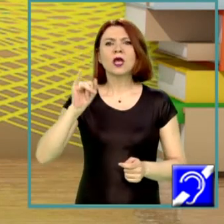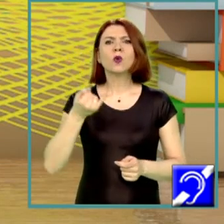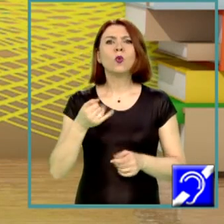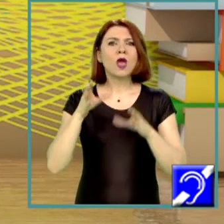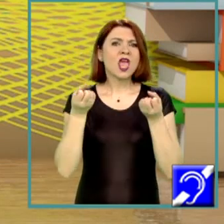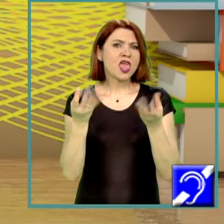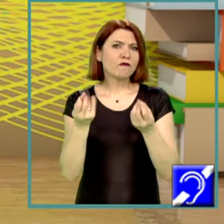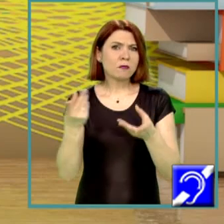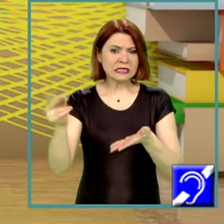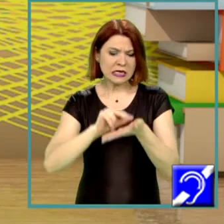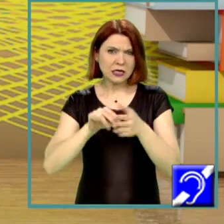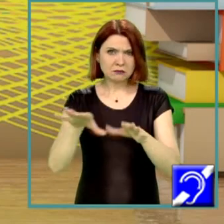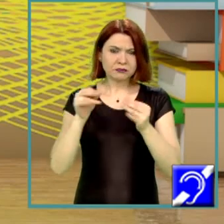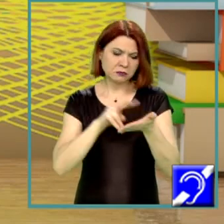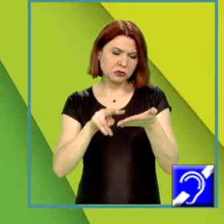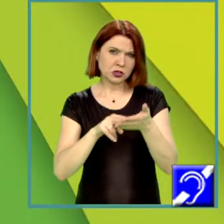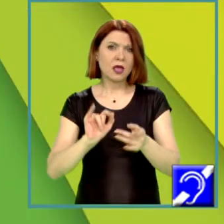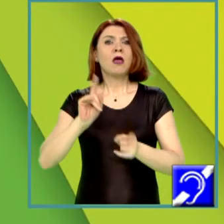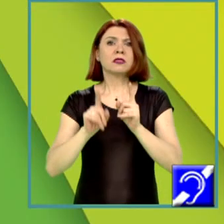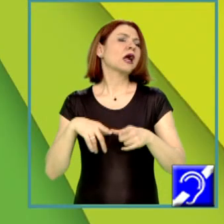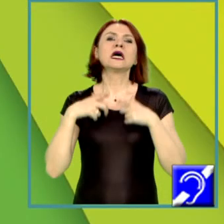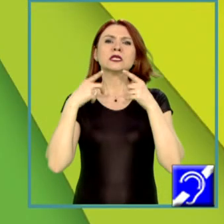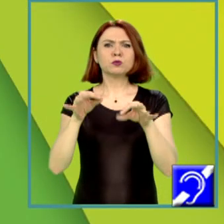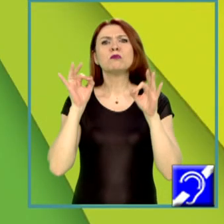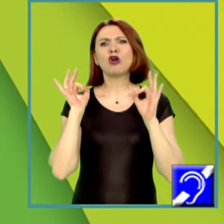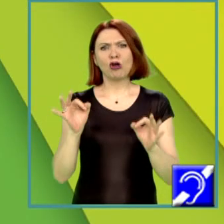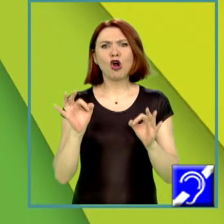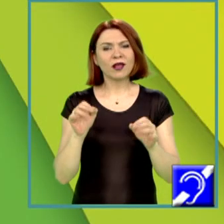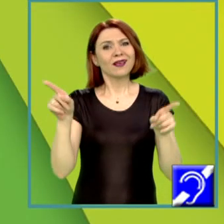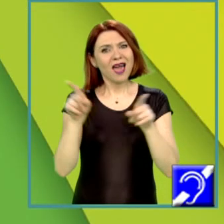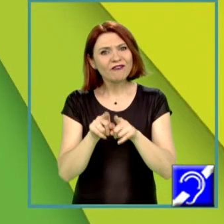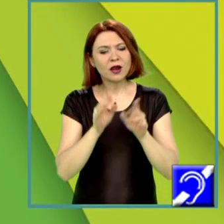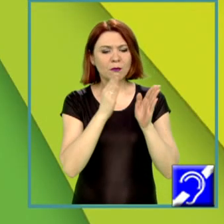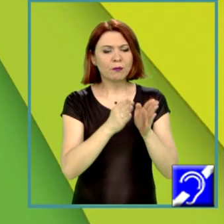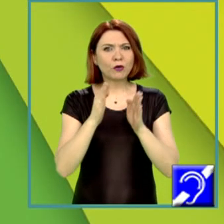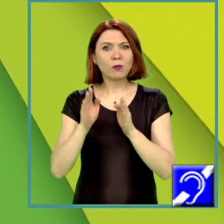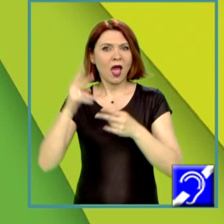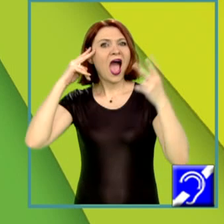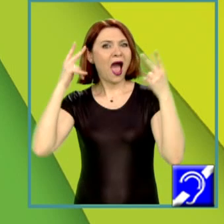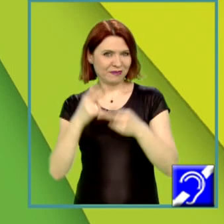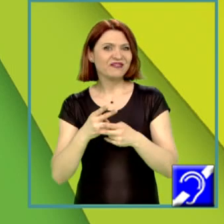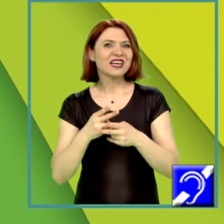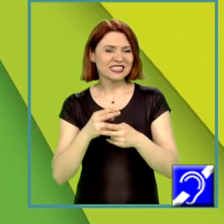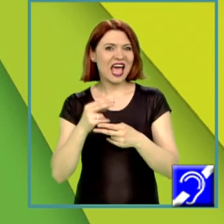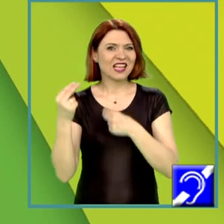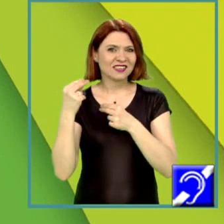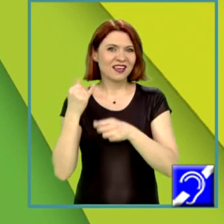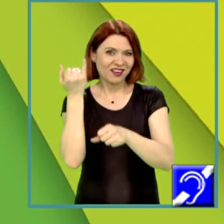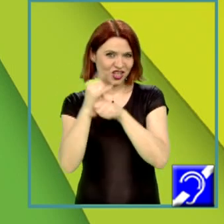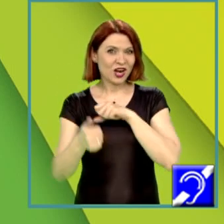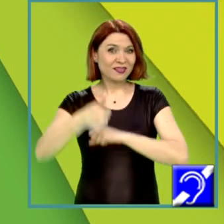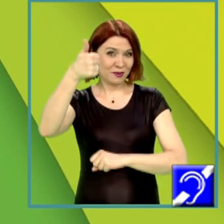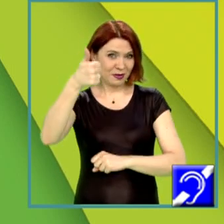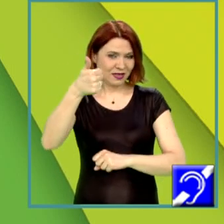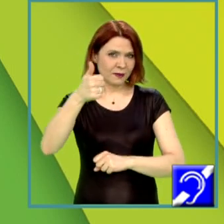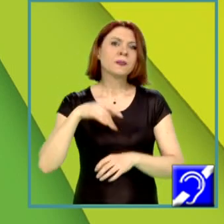informațiile din textul dat și din nou dacă răspundem corect în enunțul am învățat deja greșeala de la prima cerință o